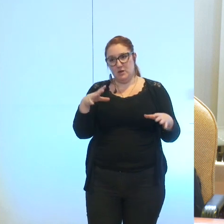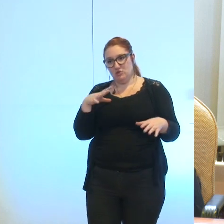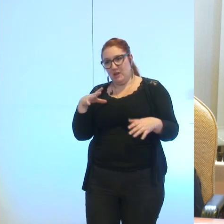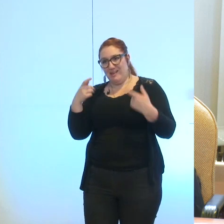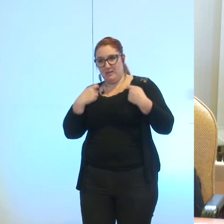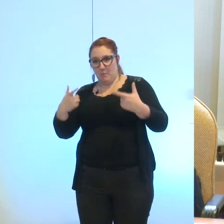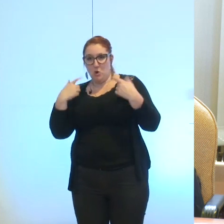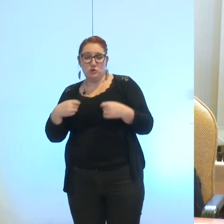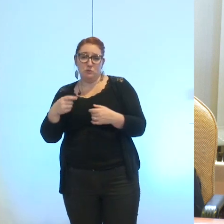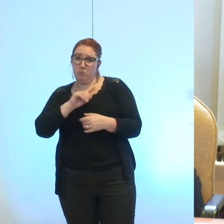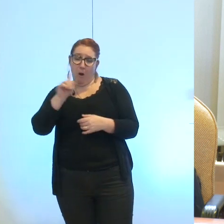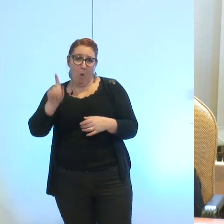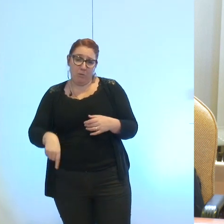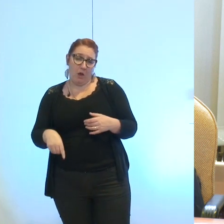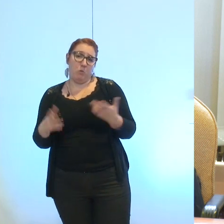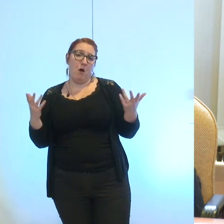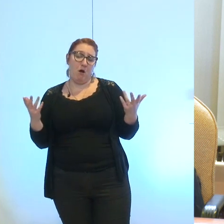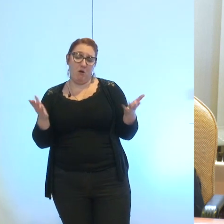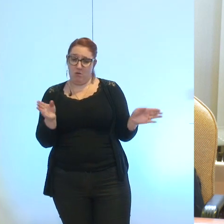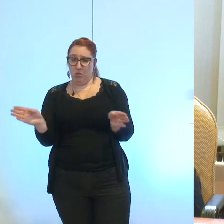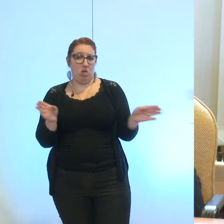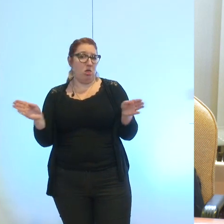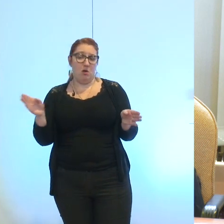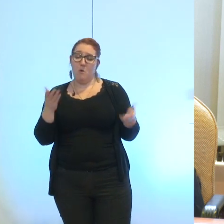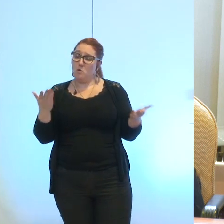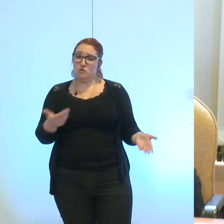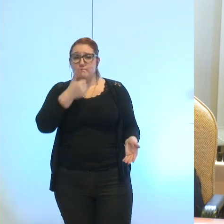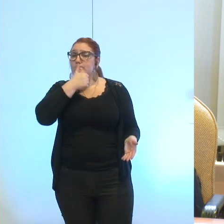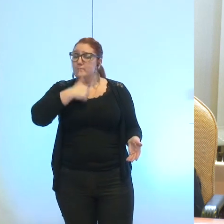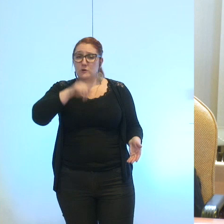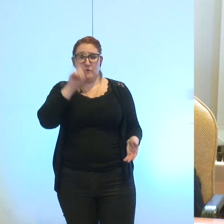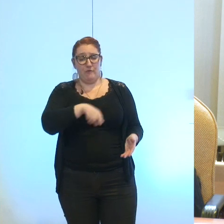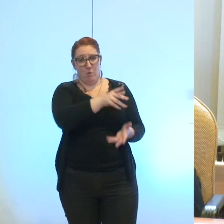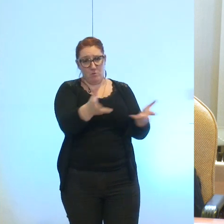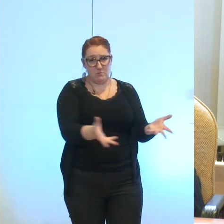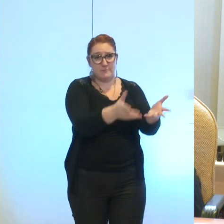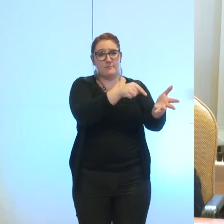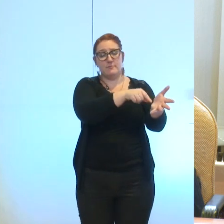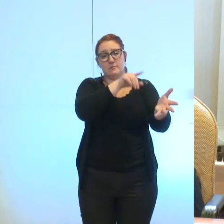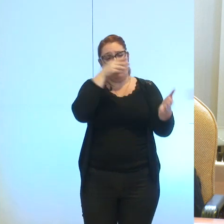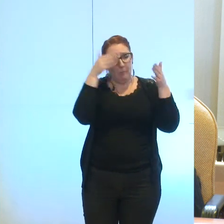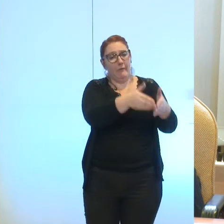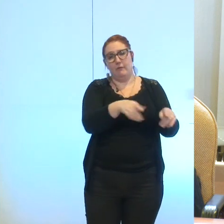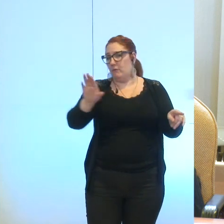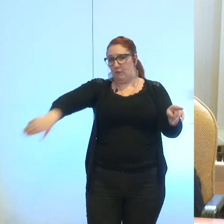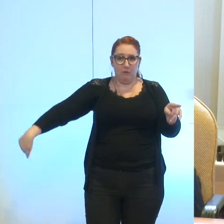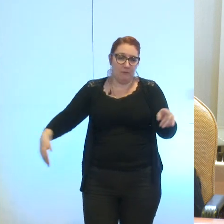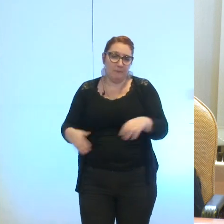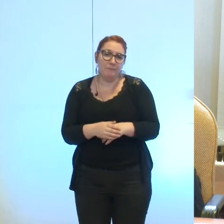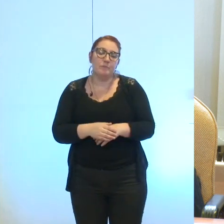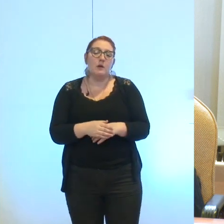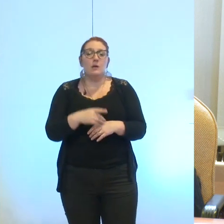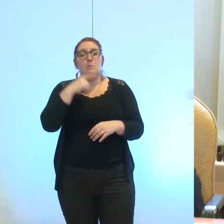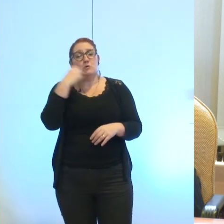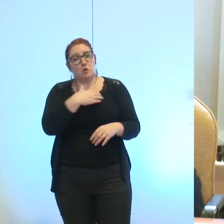caractère facultatif aujourd'hui je crois que nous n'avons pas le choix nous devons favoriser les dépenses à caractère obligatoire alors vous n'oubliez pas Monsieur le